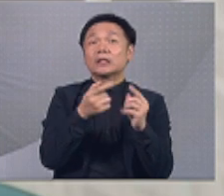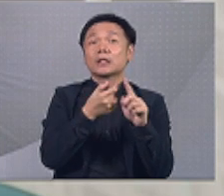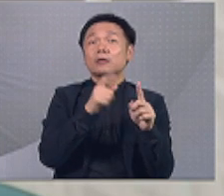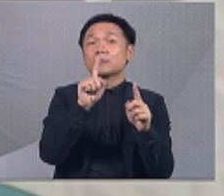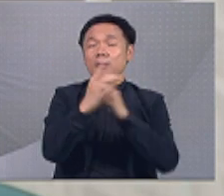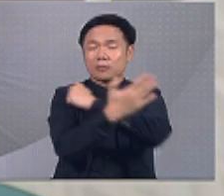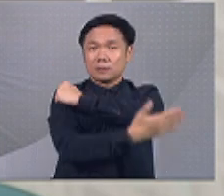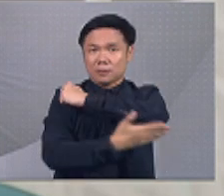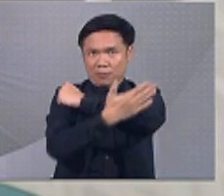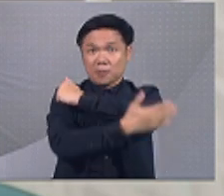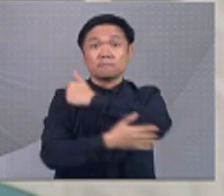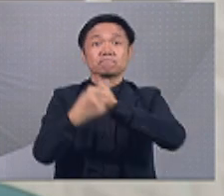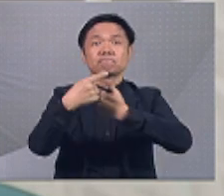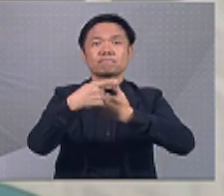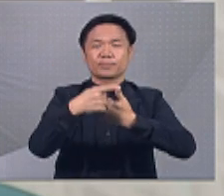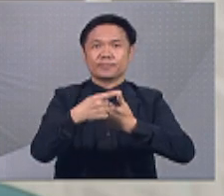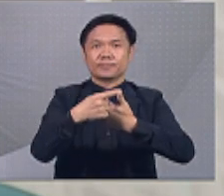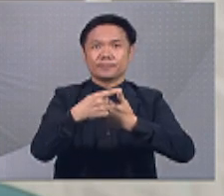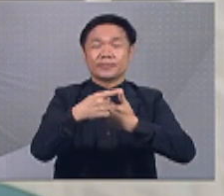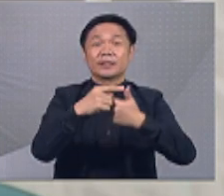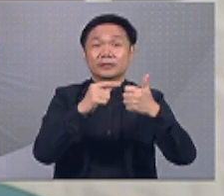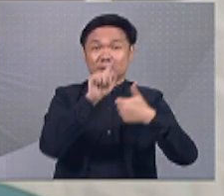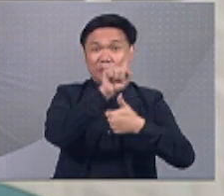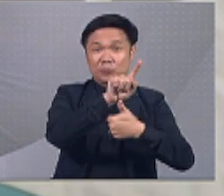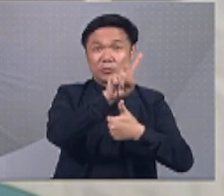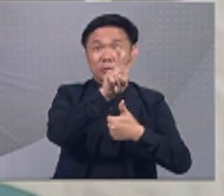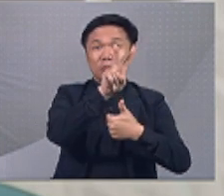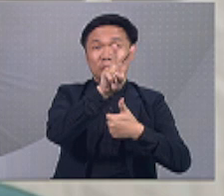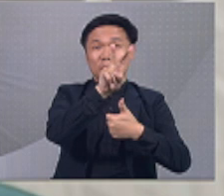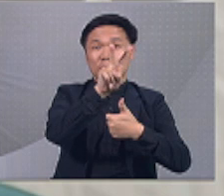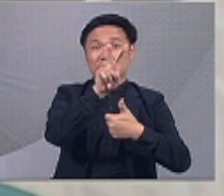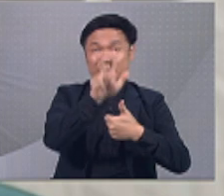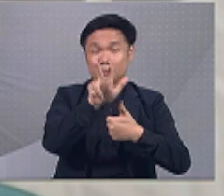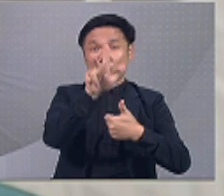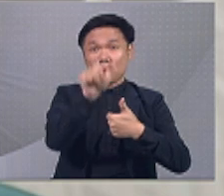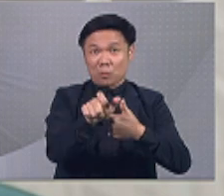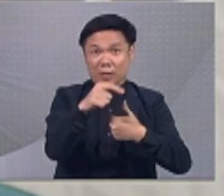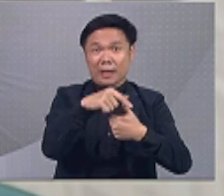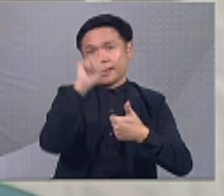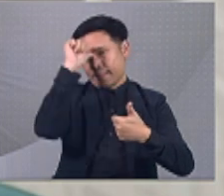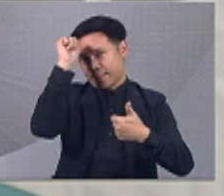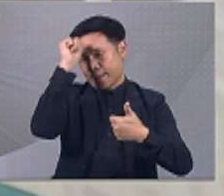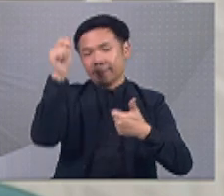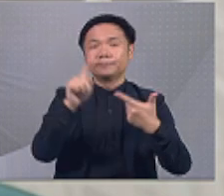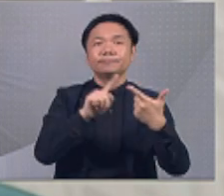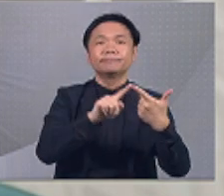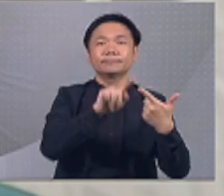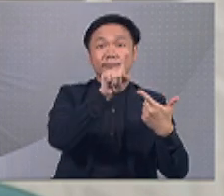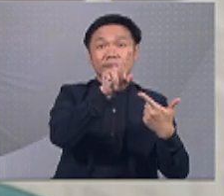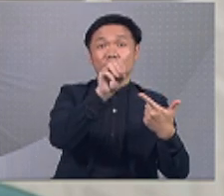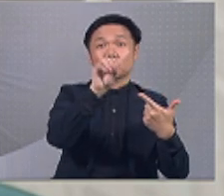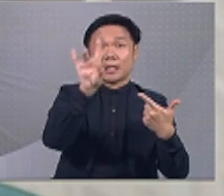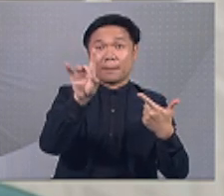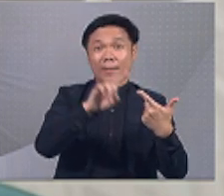yang pertama 120 kase-san 23qs warga India 18